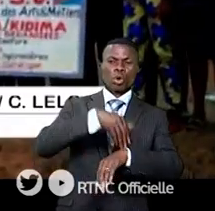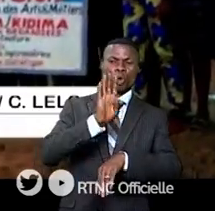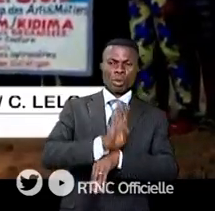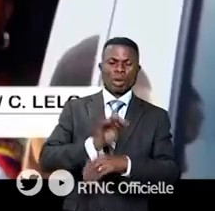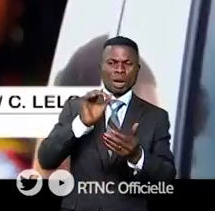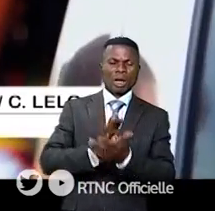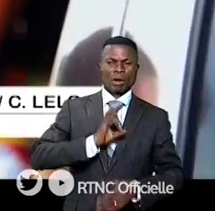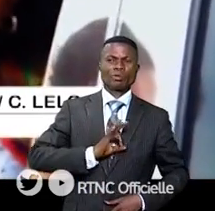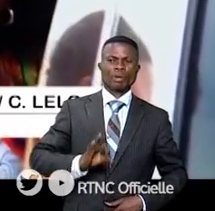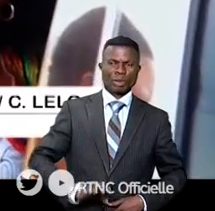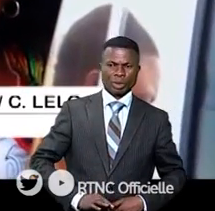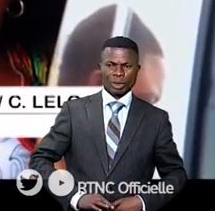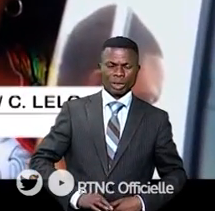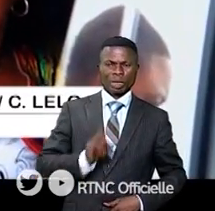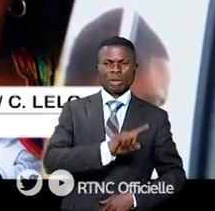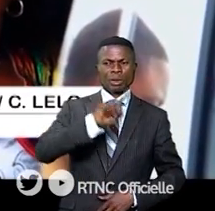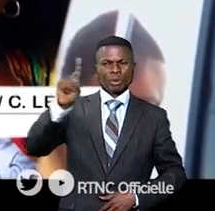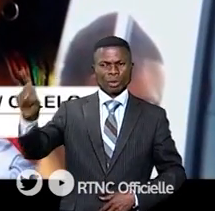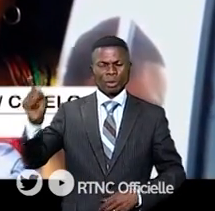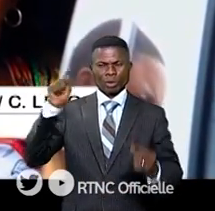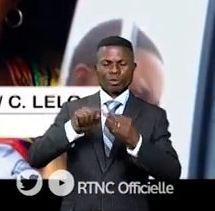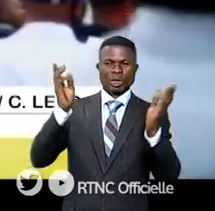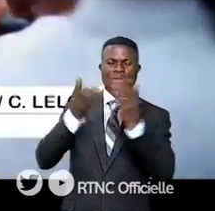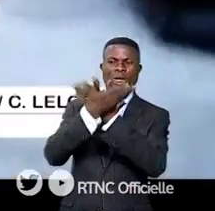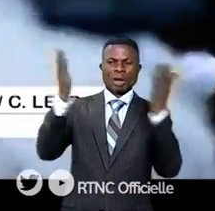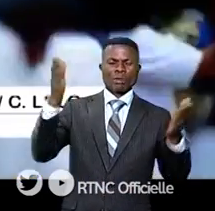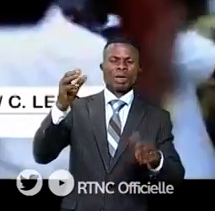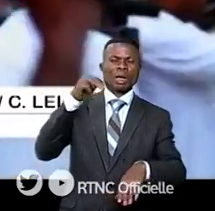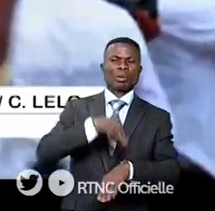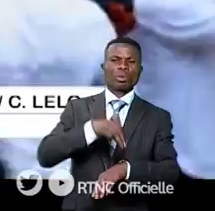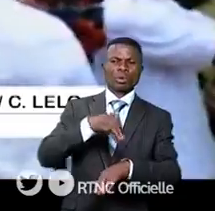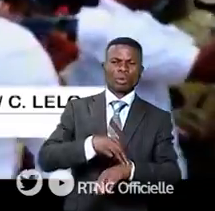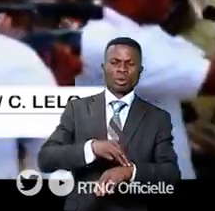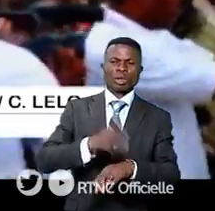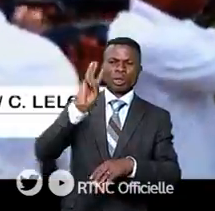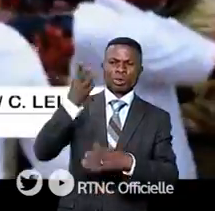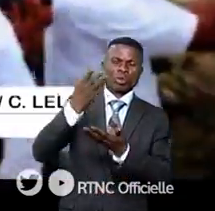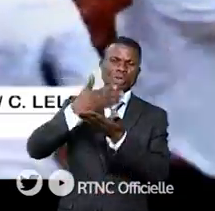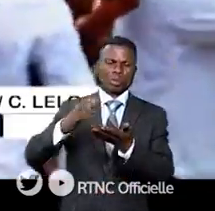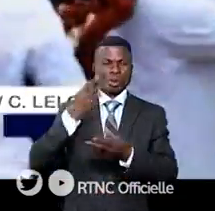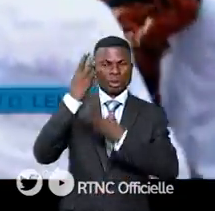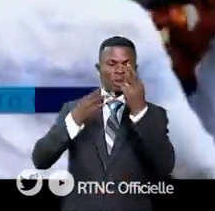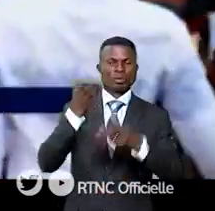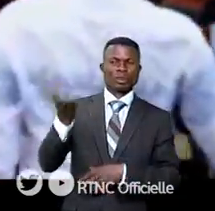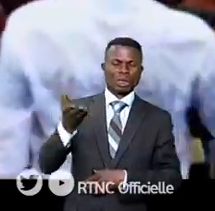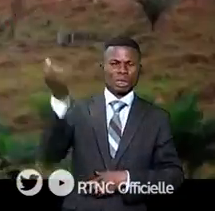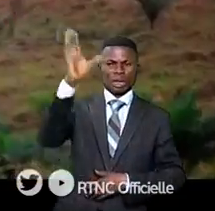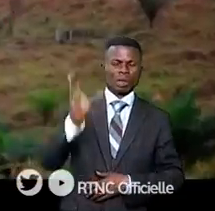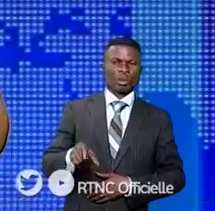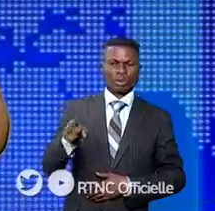l'épouse du chef de l'État a entamé la descente vers la ville portuaire de Matadi, troisième étape de son périple dans le Congo